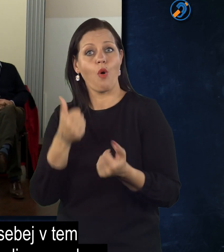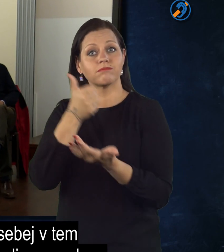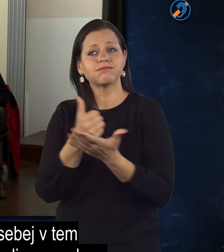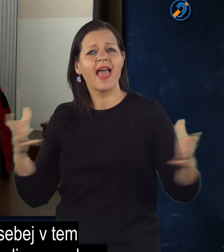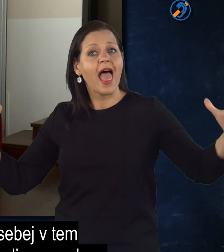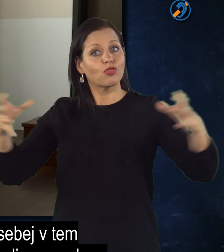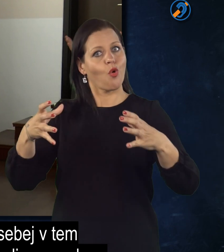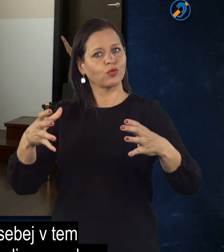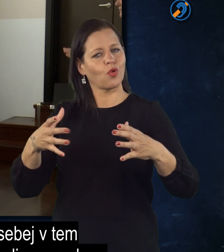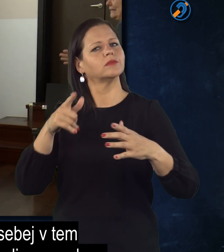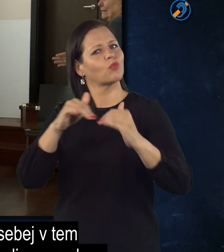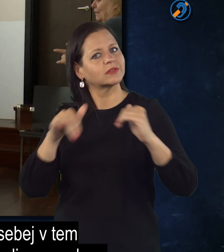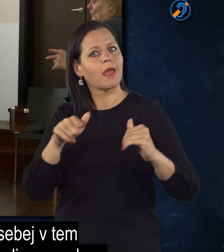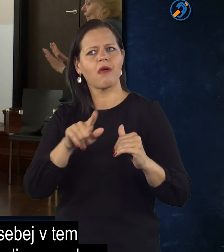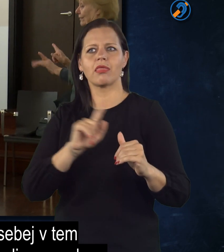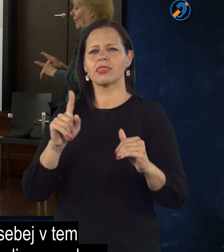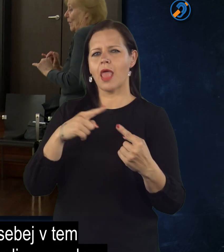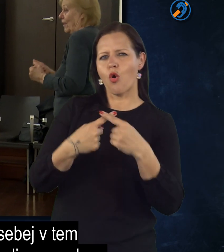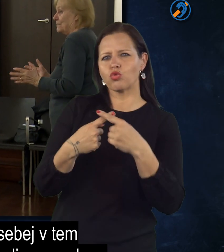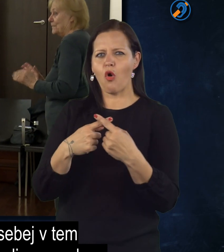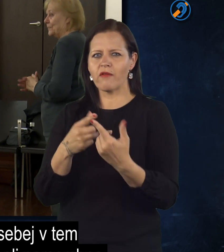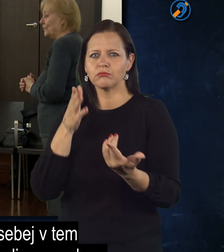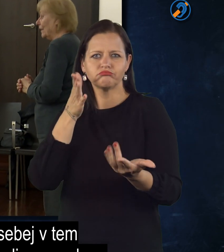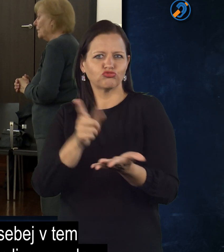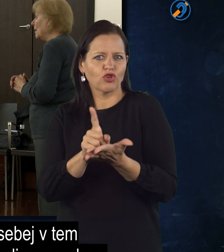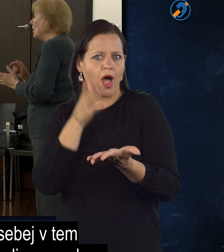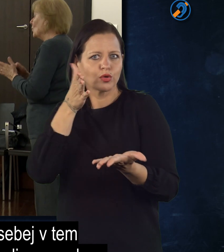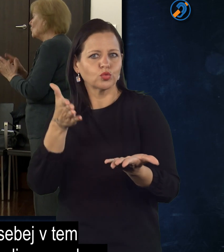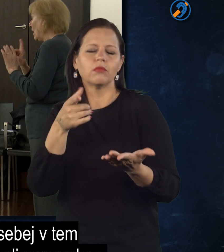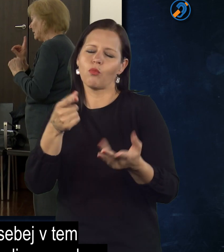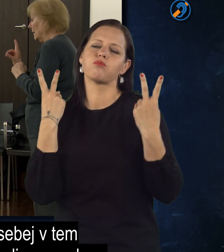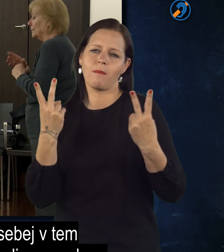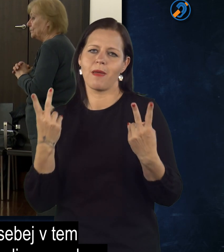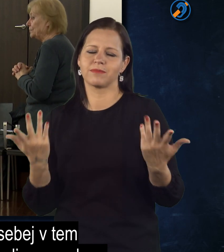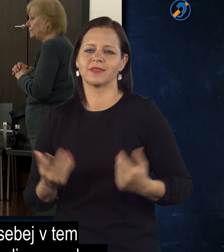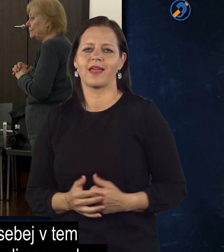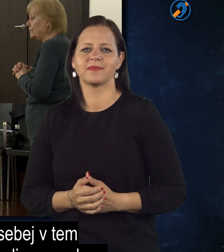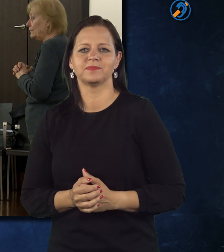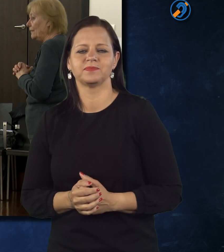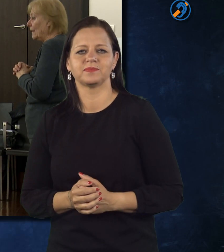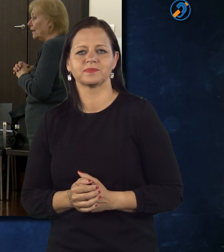Zato je enotnost posebej v tem negotovem času toliko bolj pomembna.